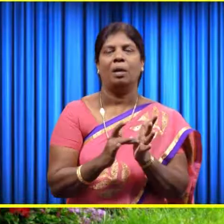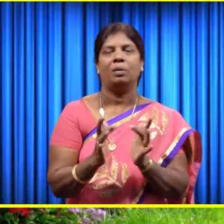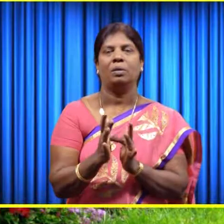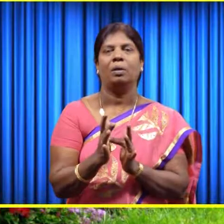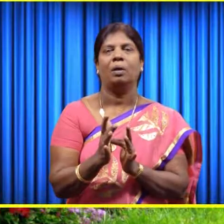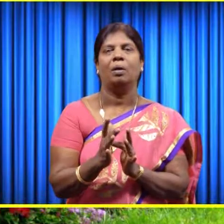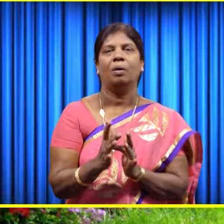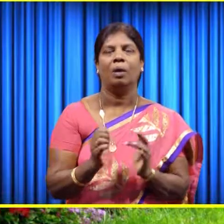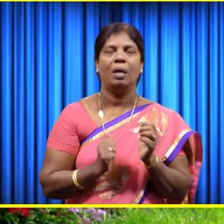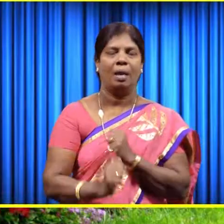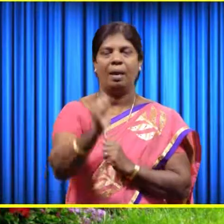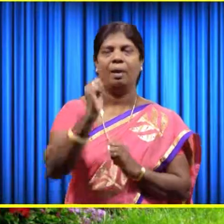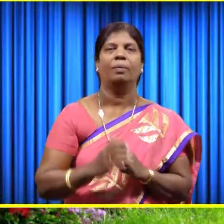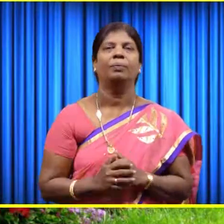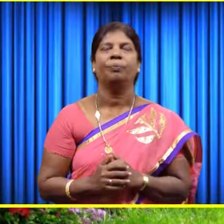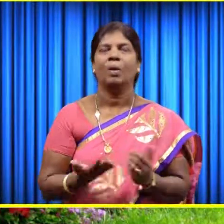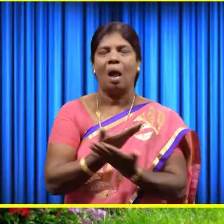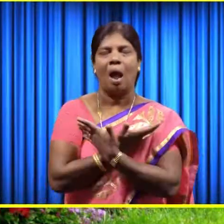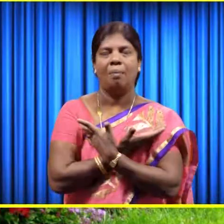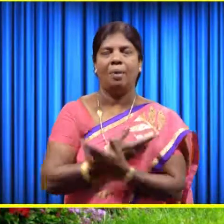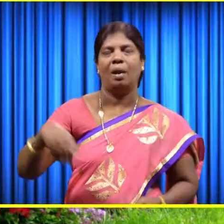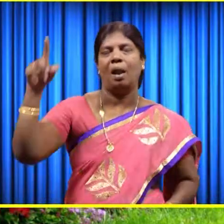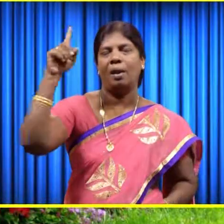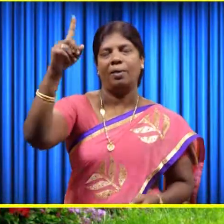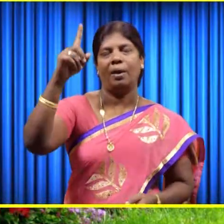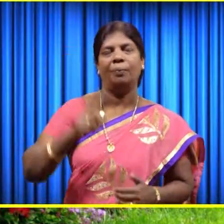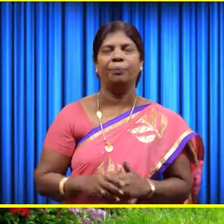சொல்லுவீர்களா? அன்பின் ஆண்டவரே,